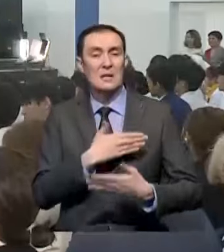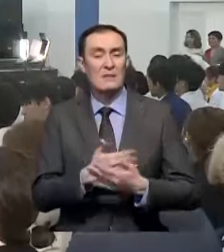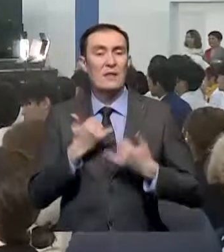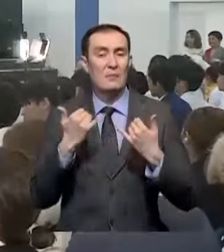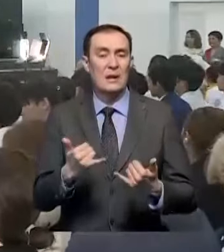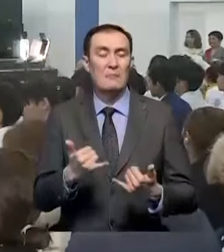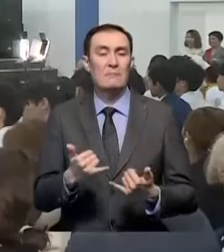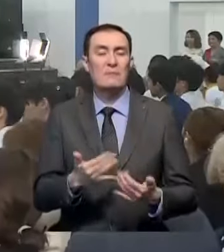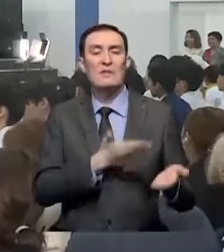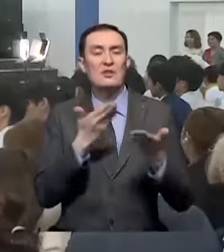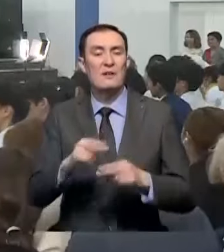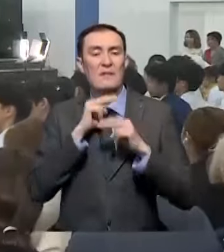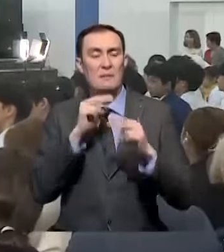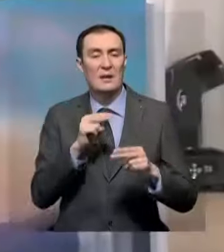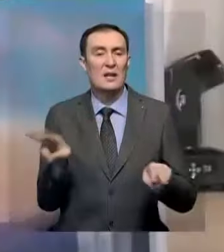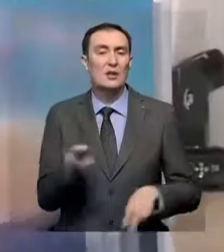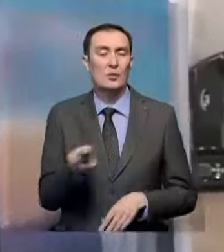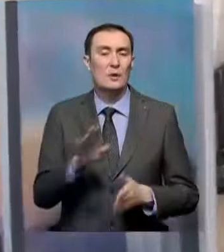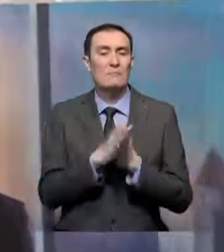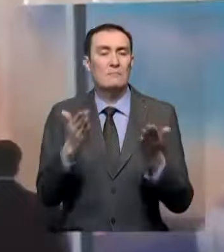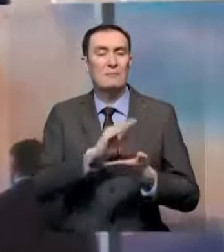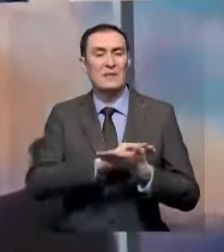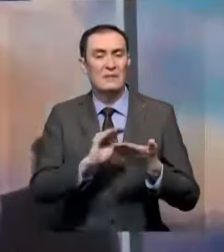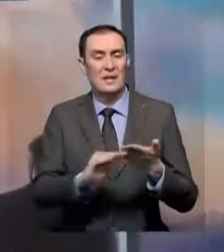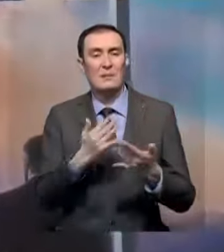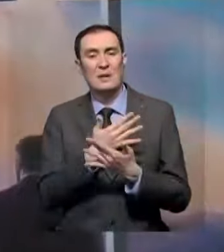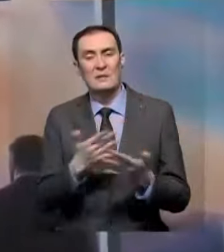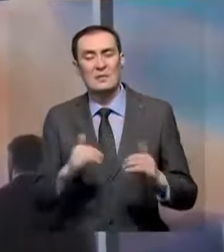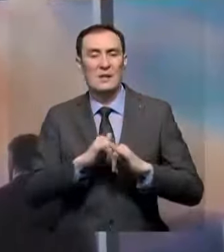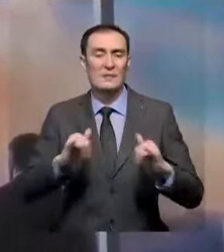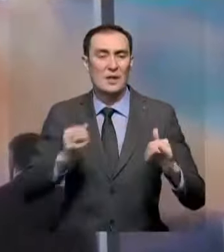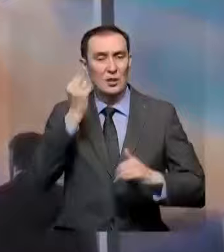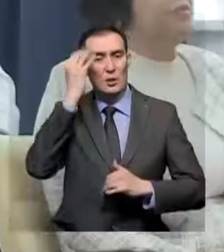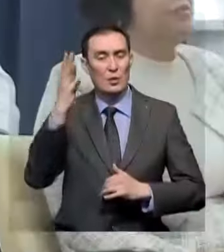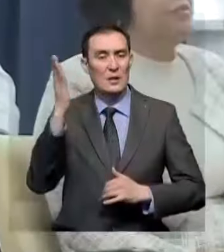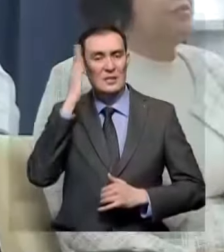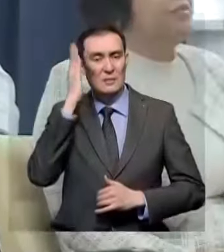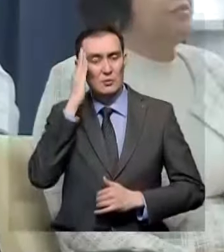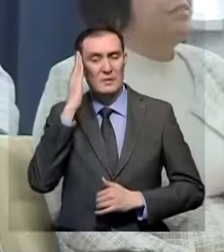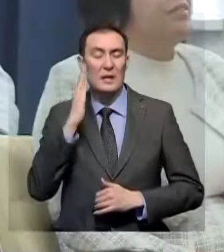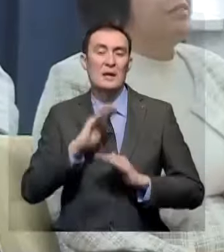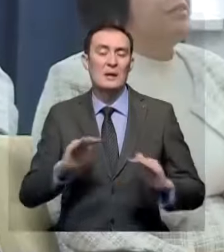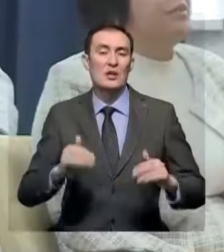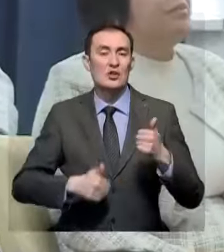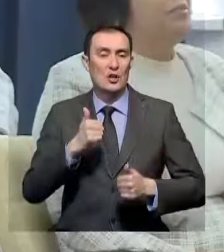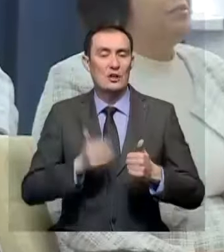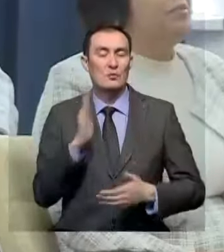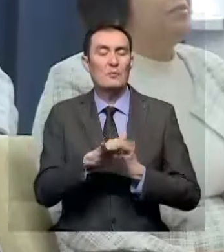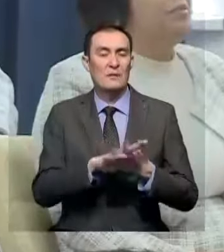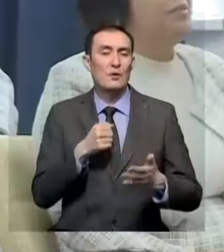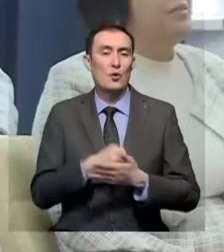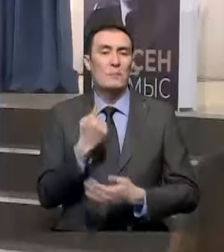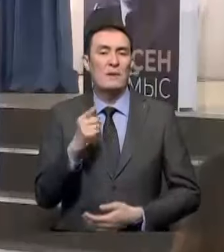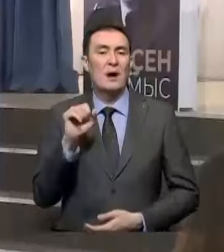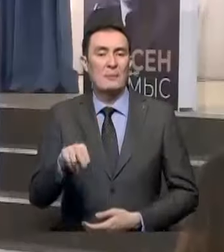направлена на привлечение внимания к литературным произведениям различных жанров и развитие интеллектуальных способностей. Челлендж продлится до 1 апреля